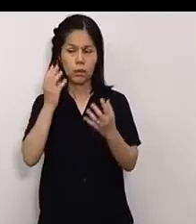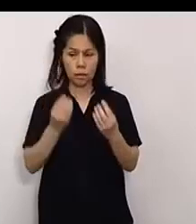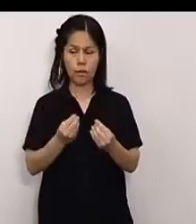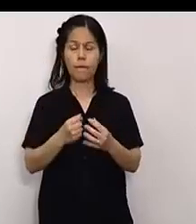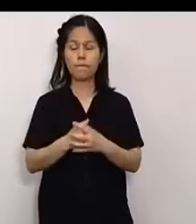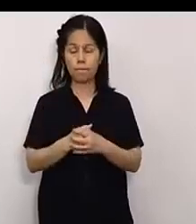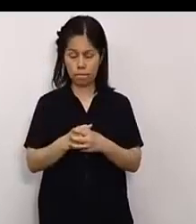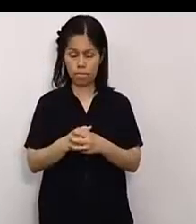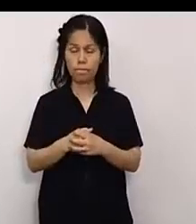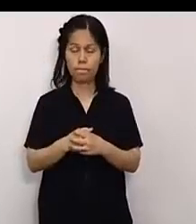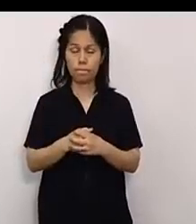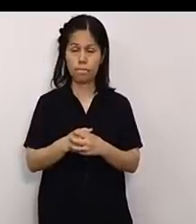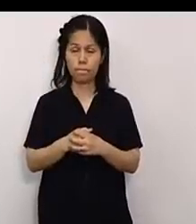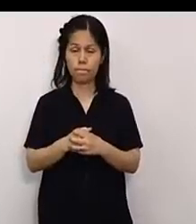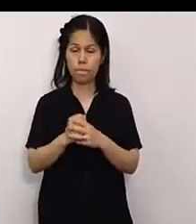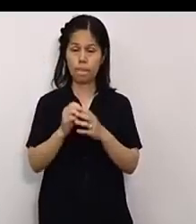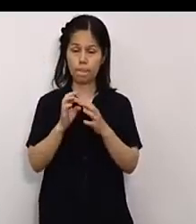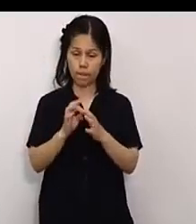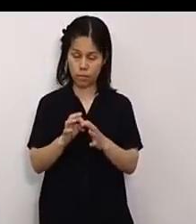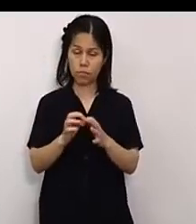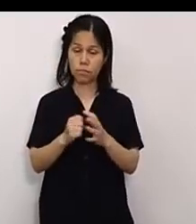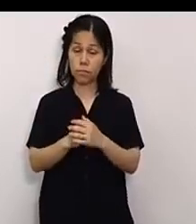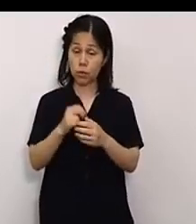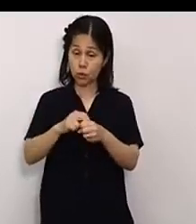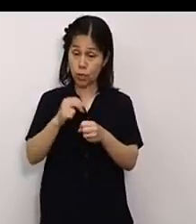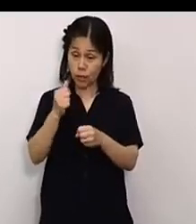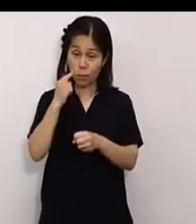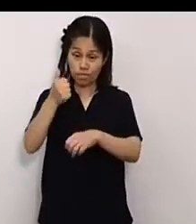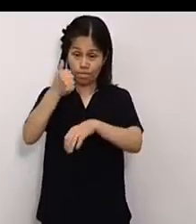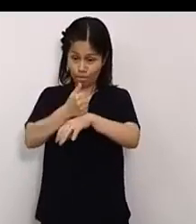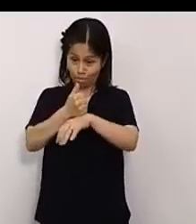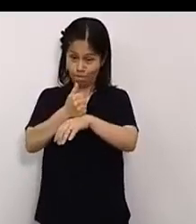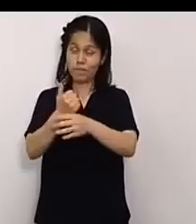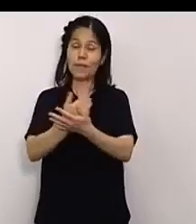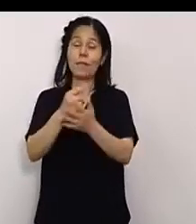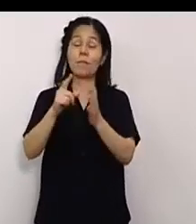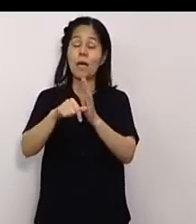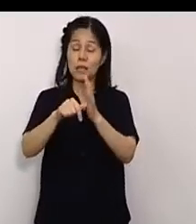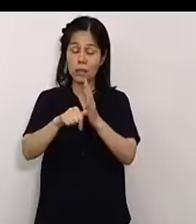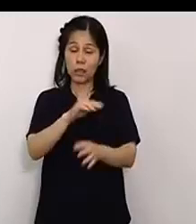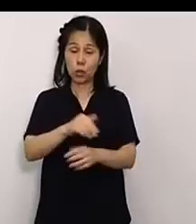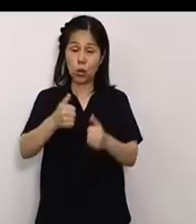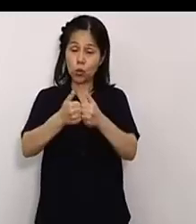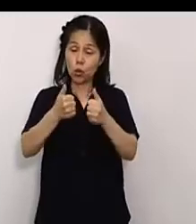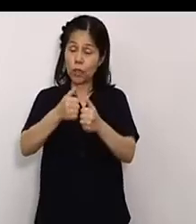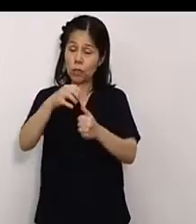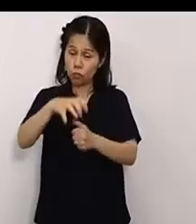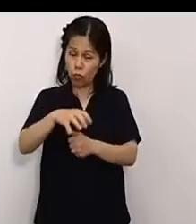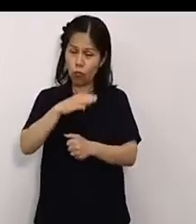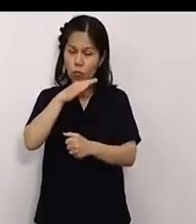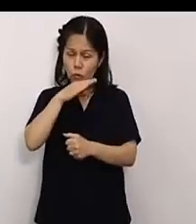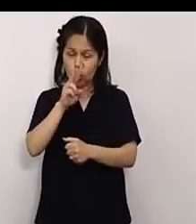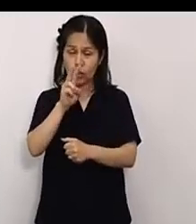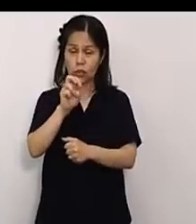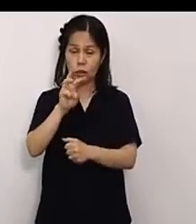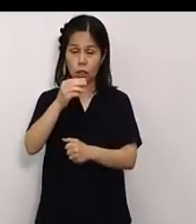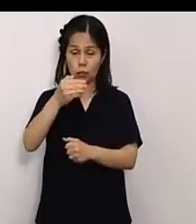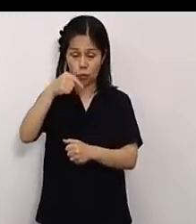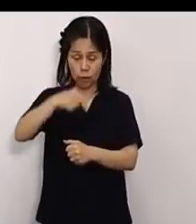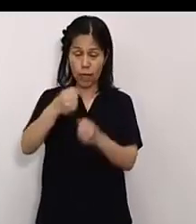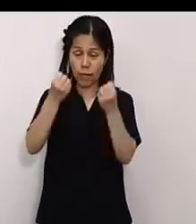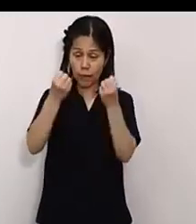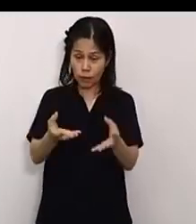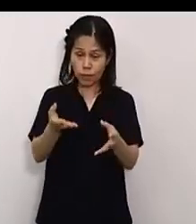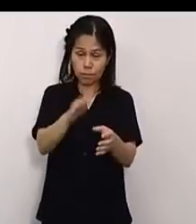ですね。なので本当に宇都宮さん知事になったらですね、本当に児童相談所、本当に23区内新しくでき